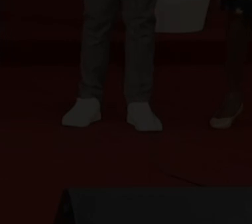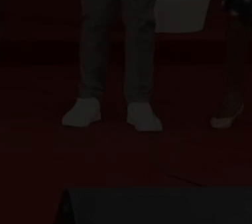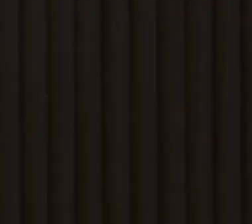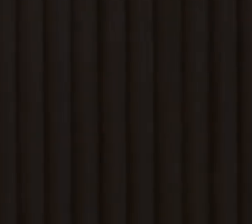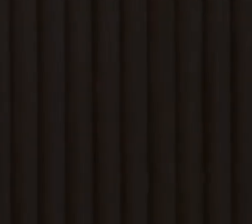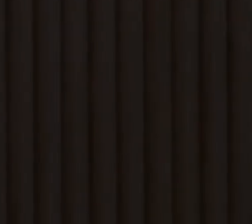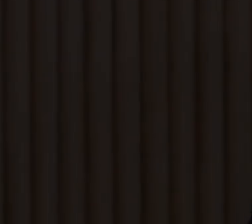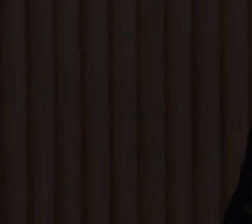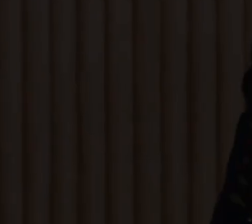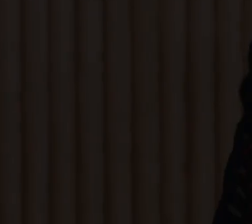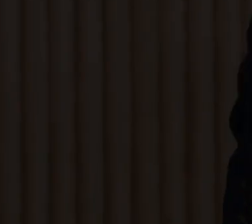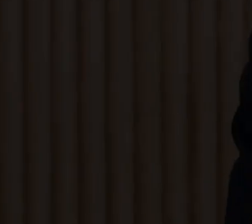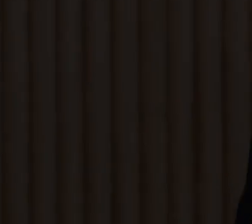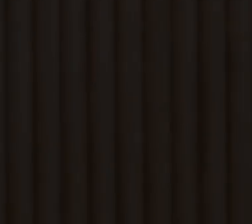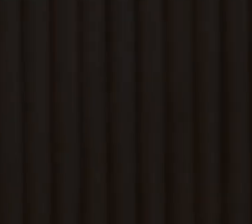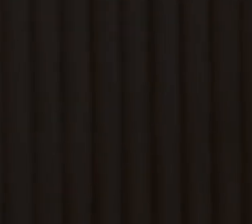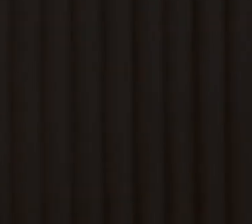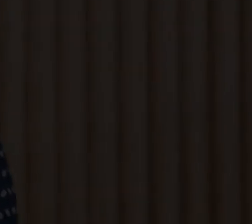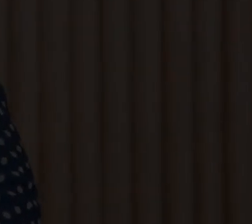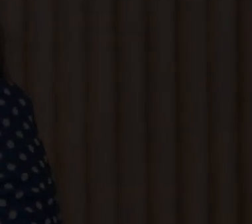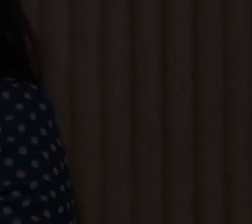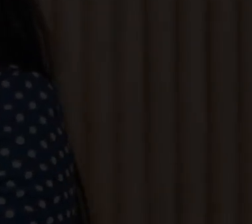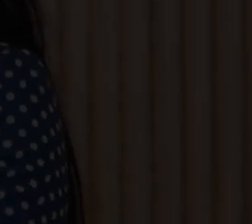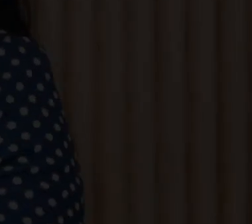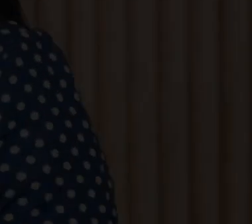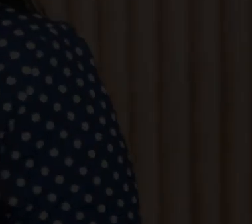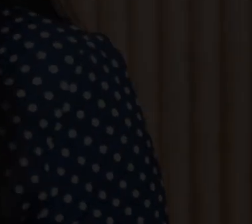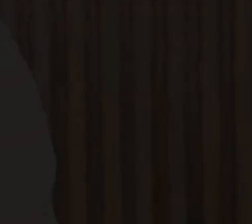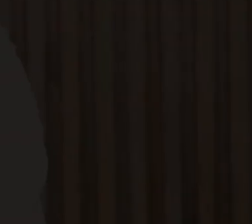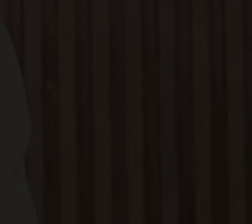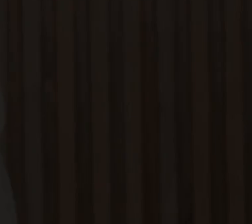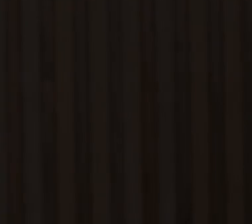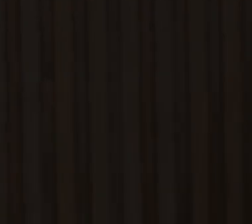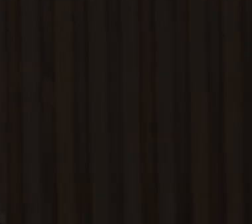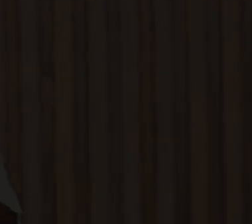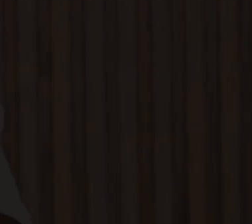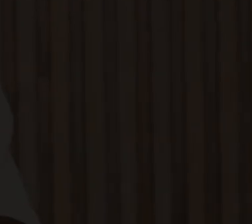kufaradakara topfeka mbiri yekudenga